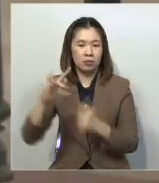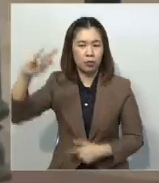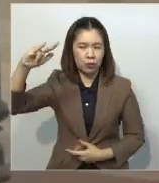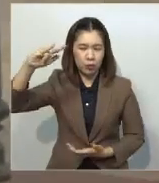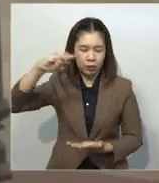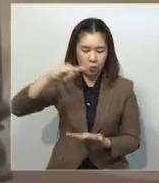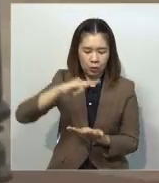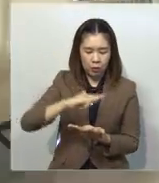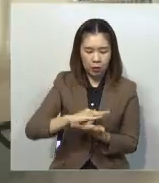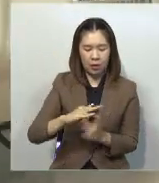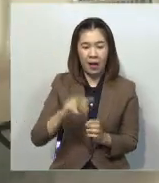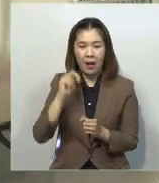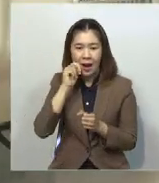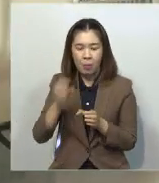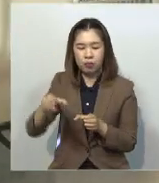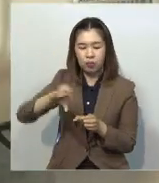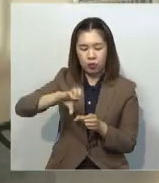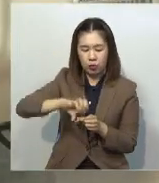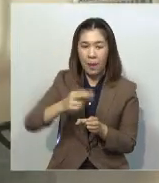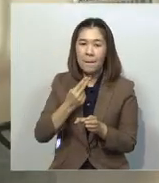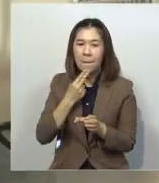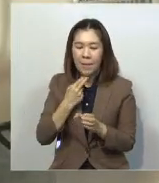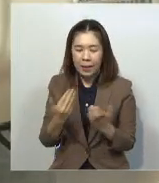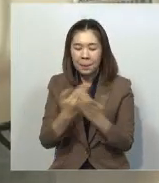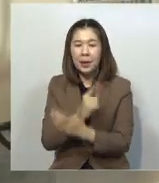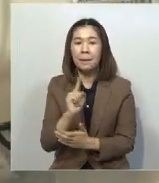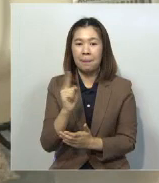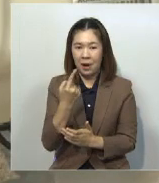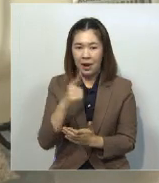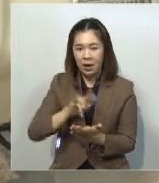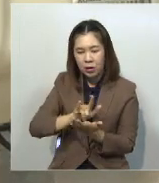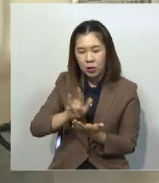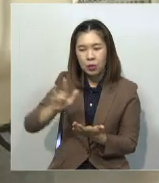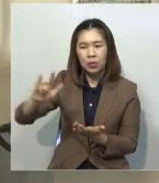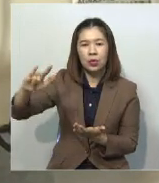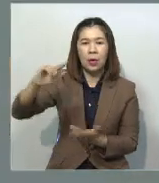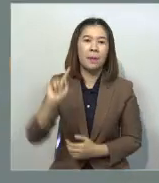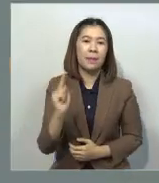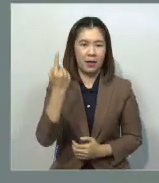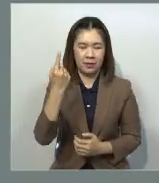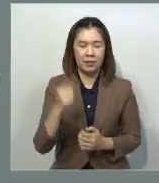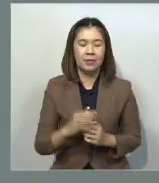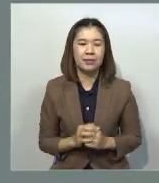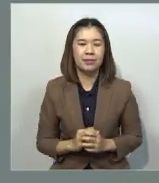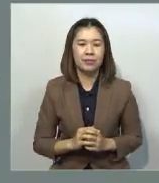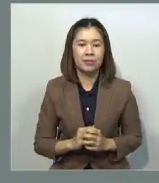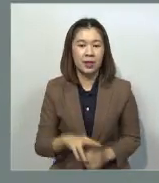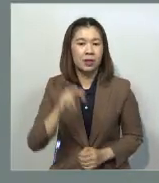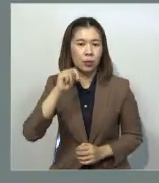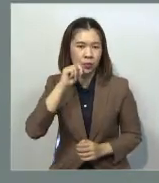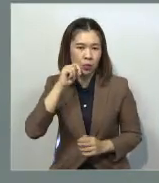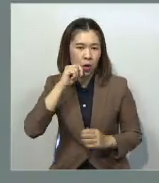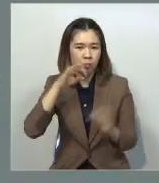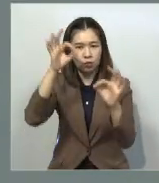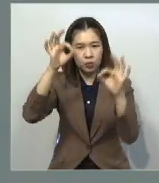าครับเพื่อเติมน้ำแล้วก็เปลี่ยนแบตจากนั้นก็จะบินวนอย่างนี้ไปเรื่อยๆครับเมื่อมีละอองน้ำหยดลงมานะ